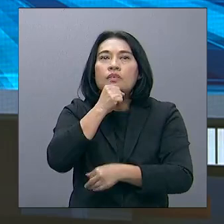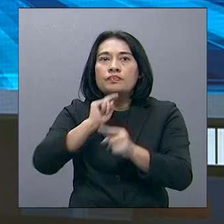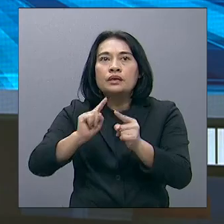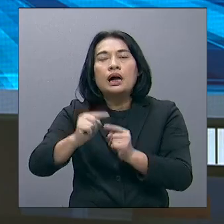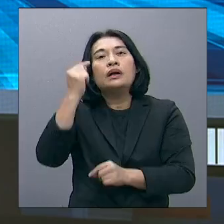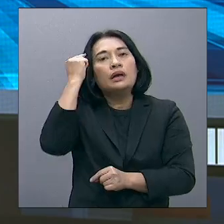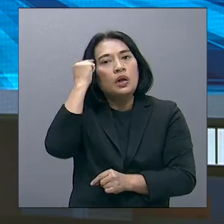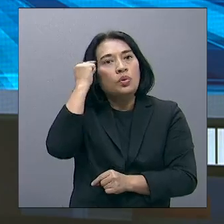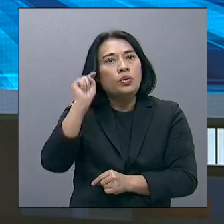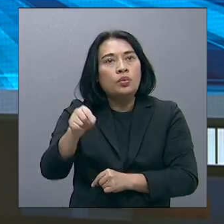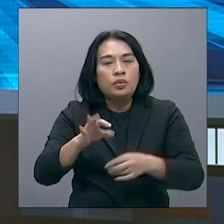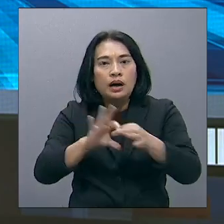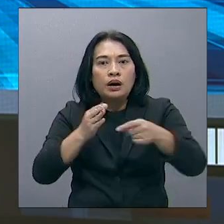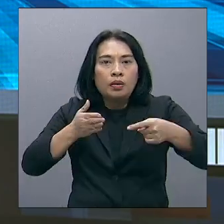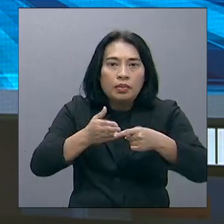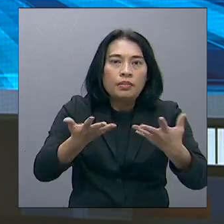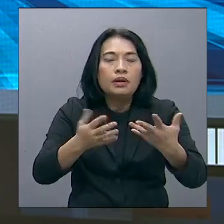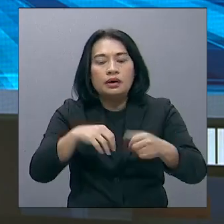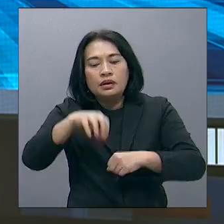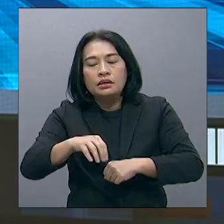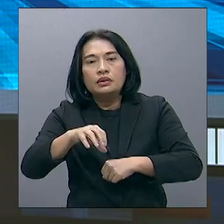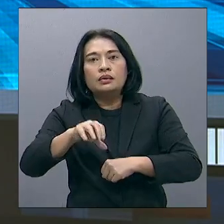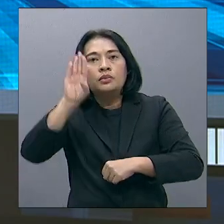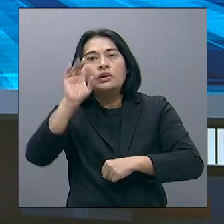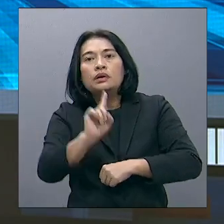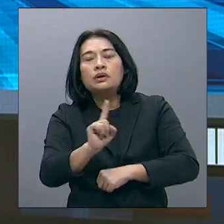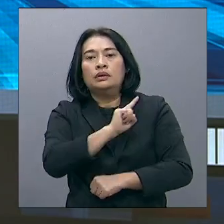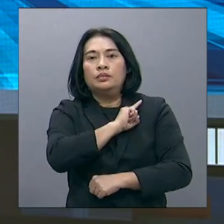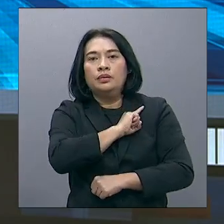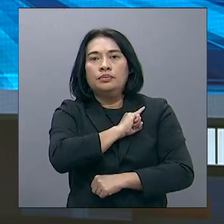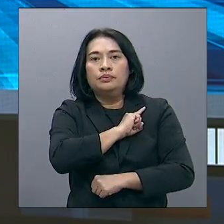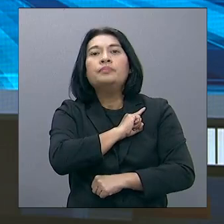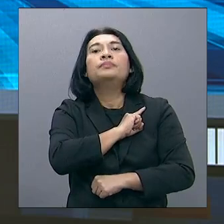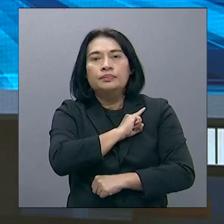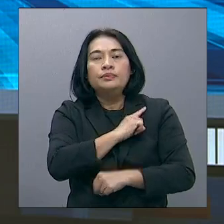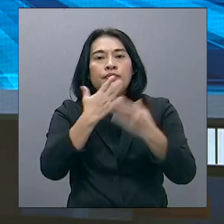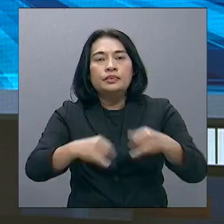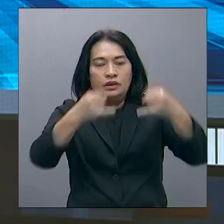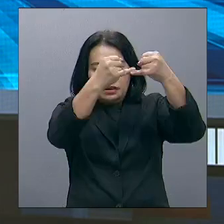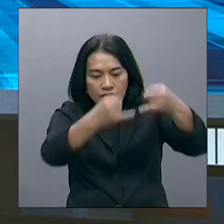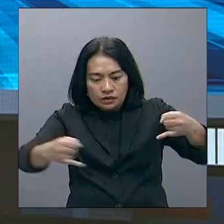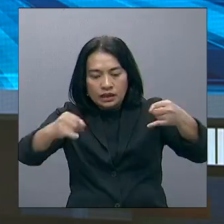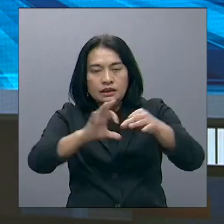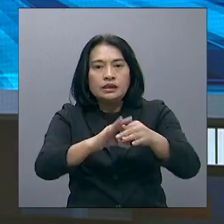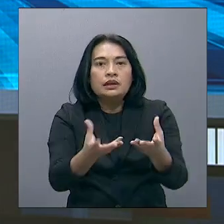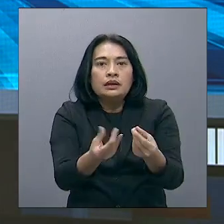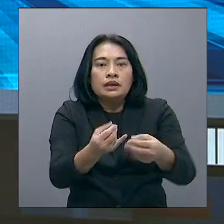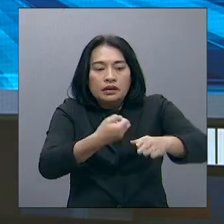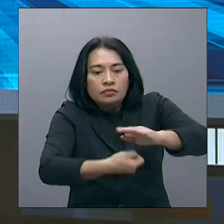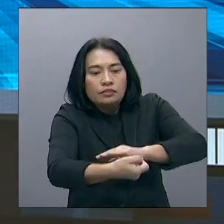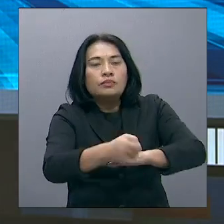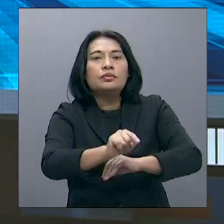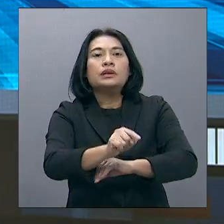ิดอุบัติเหตร์ขึ้นมาบริษัทไหนตองเข้ามารผดชอบหรออแวทางนึค่ะนำสายสื่อสาร...ง...ต้ายดินเคยเจอ